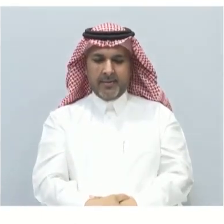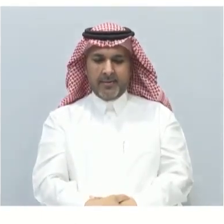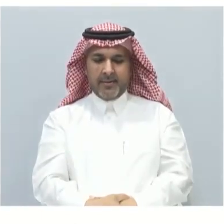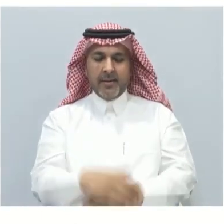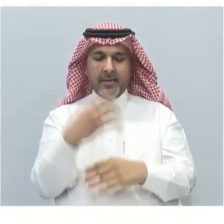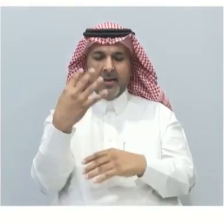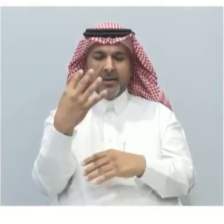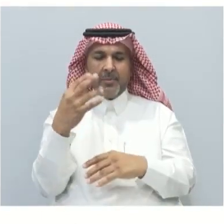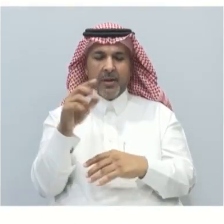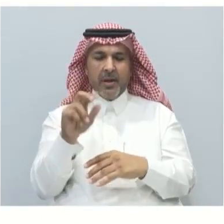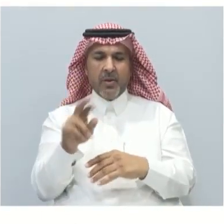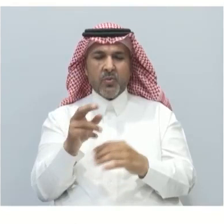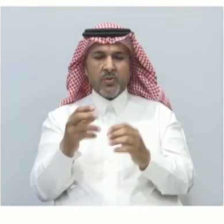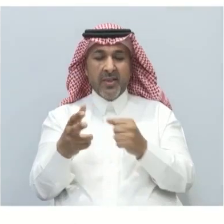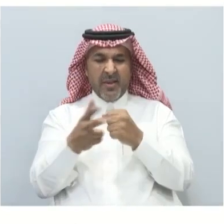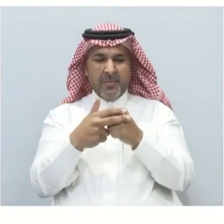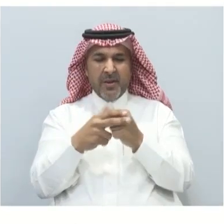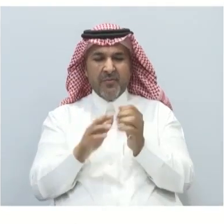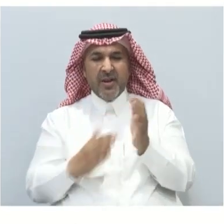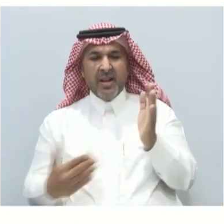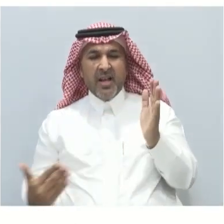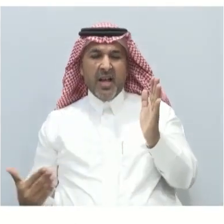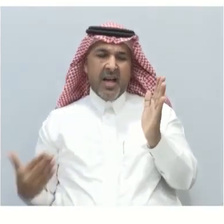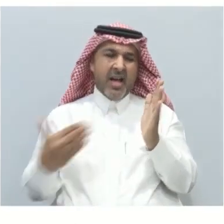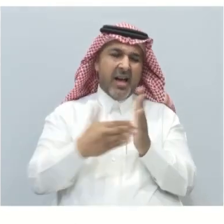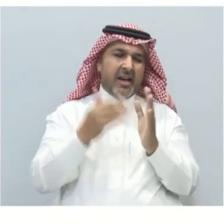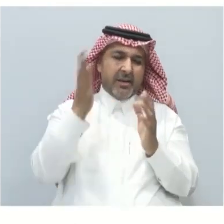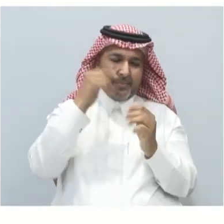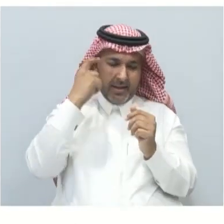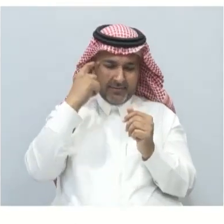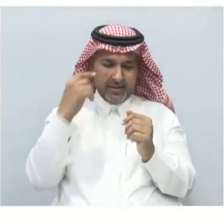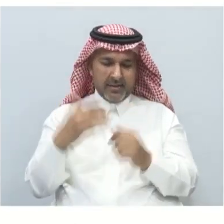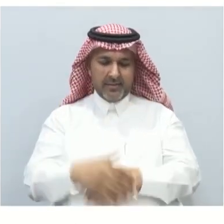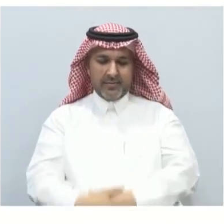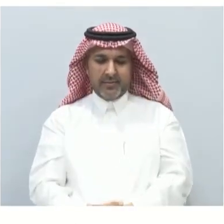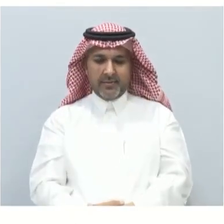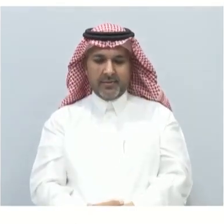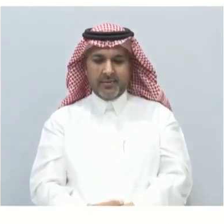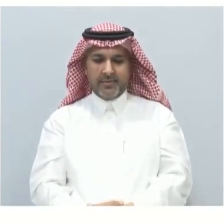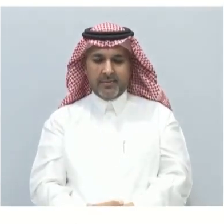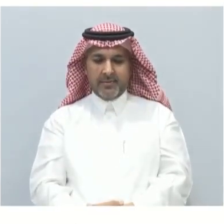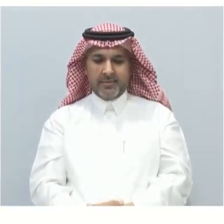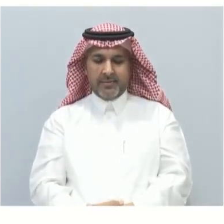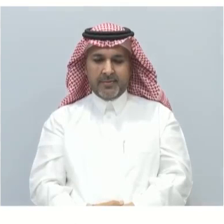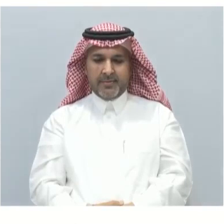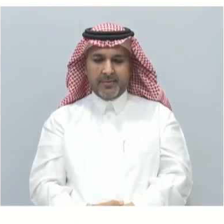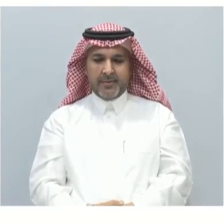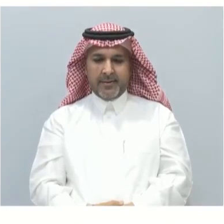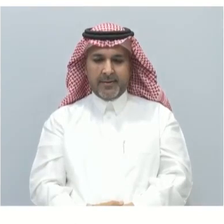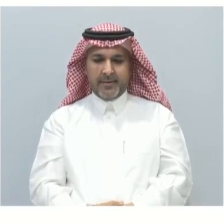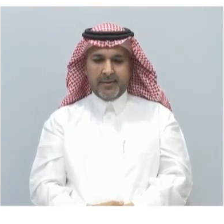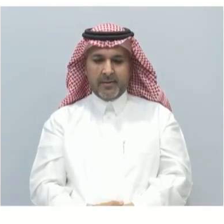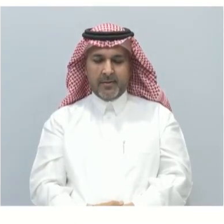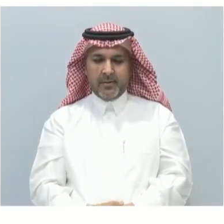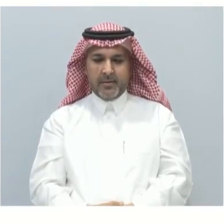ونص مغلق الى الما لا نهايه اذا هذا هو الجواب الصحيح ايضا من اسئله اختبار